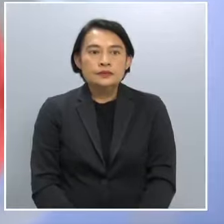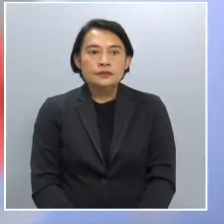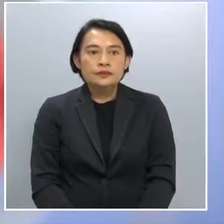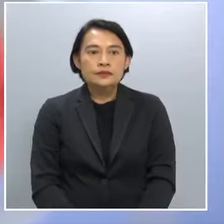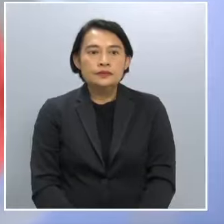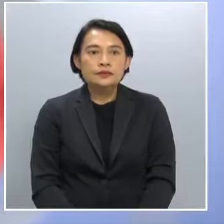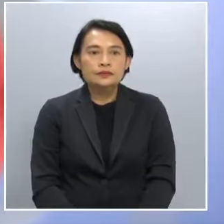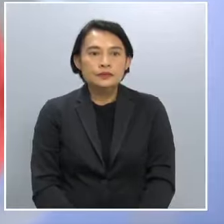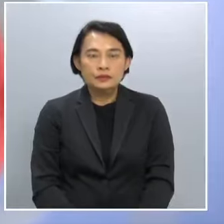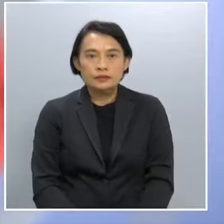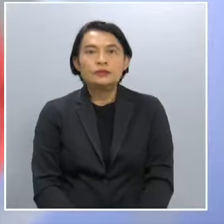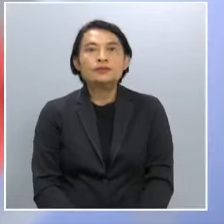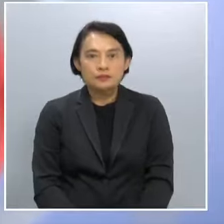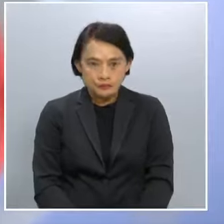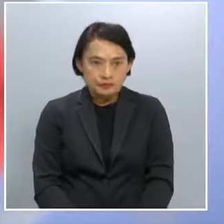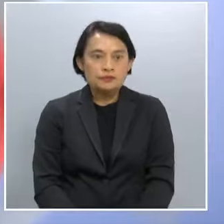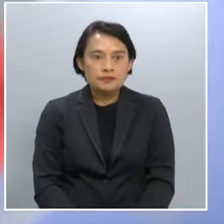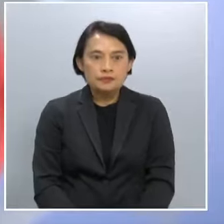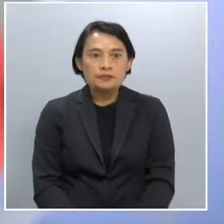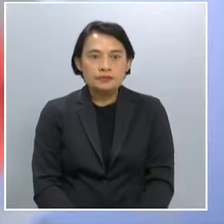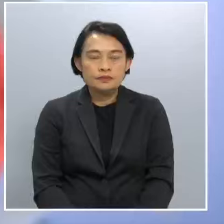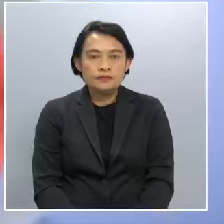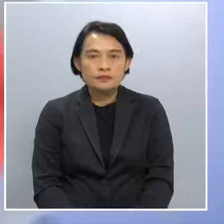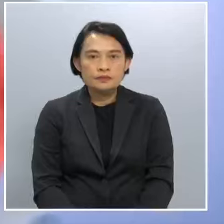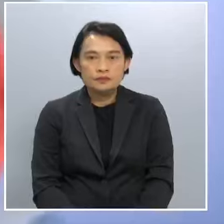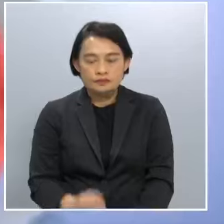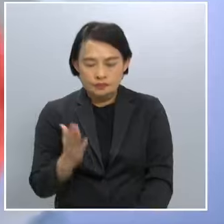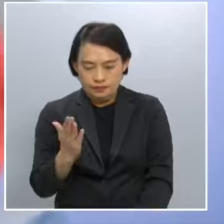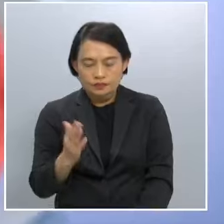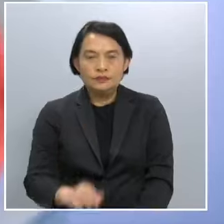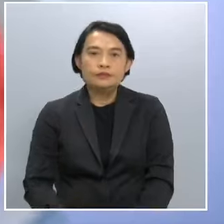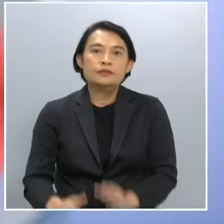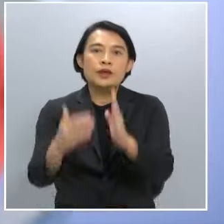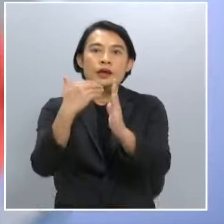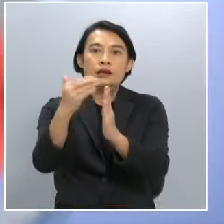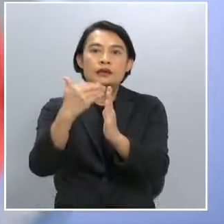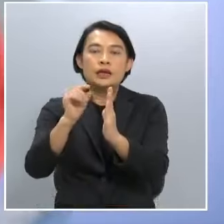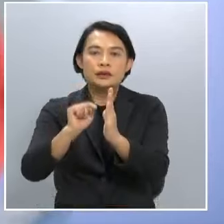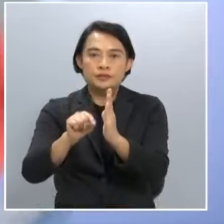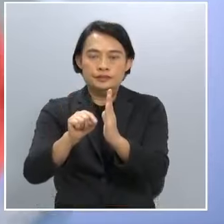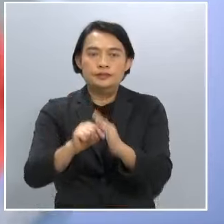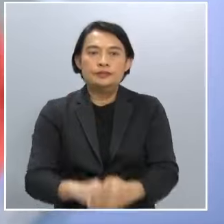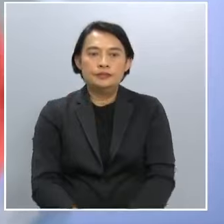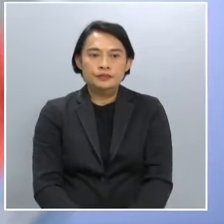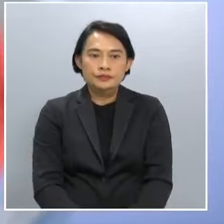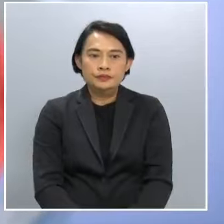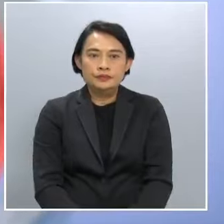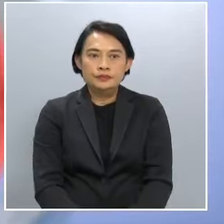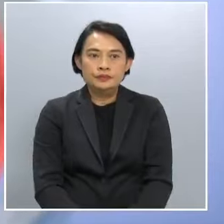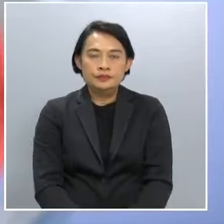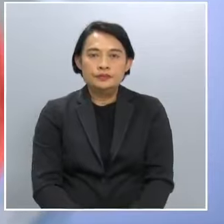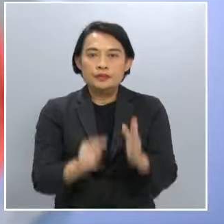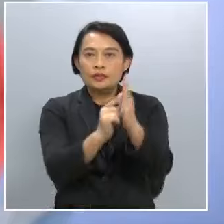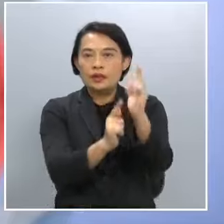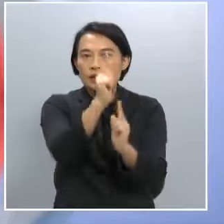โอ ้ค่ะ นี่ก็เริ่มไปแล้วนะครับนี่เป็นทางอีสานตอนบนแล้ว ค่ะทางเลยหนอง